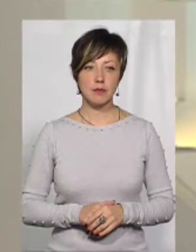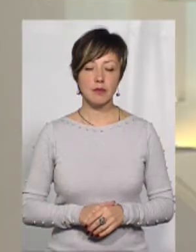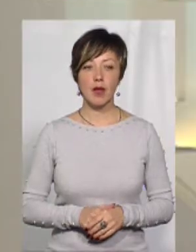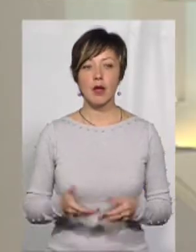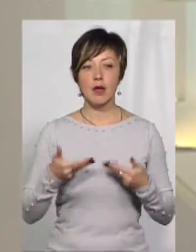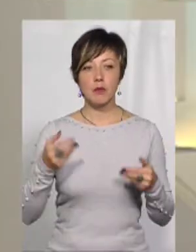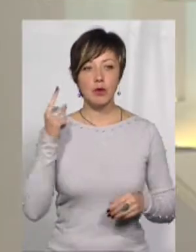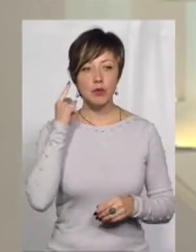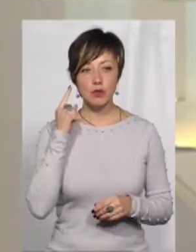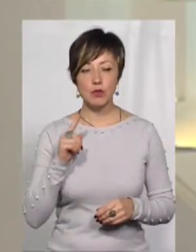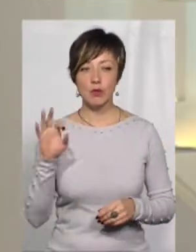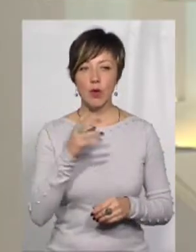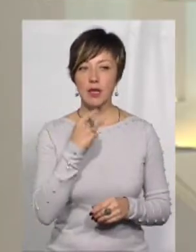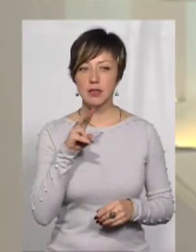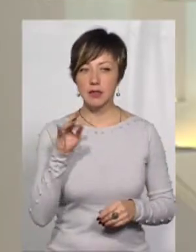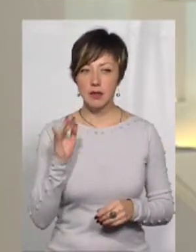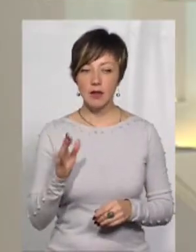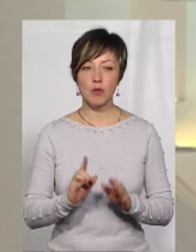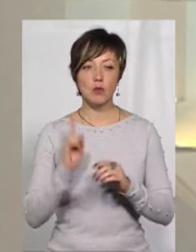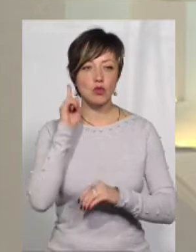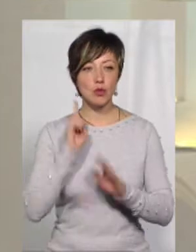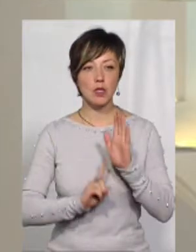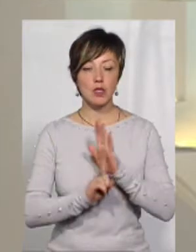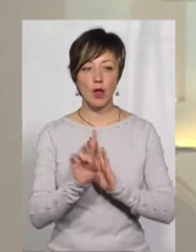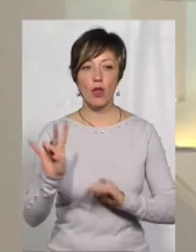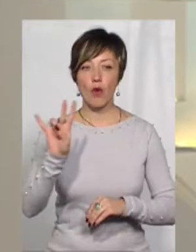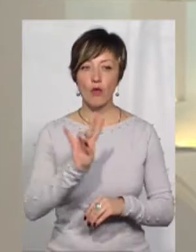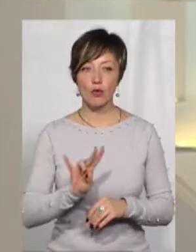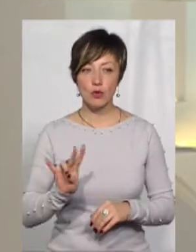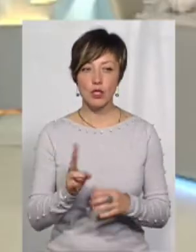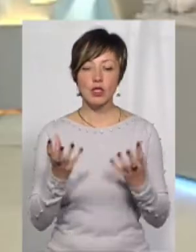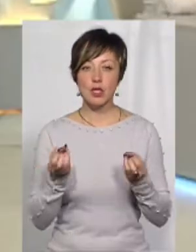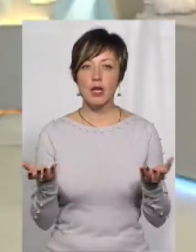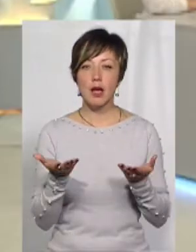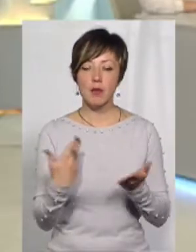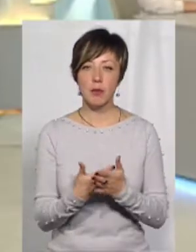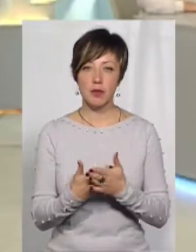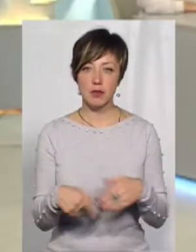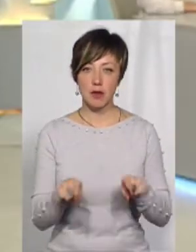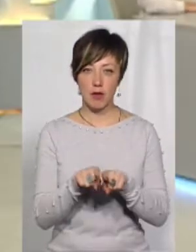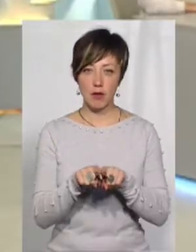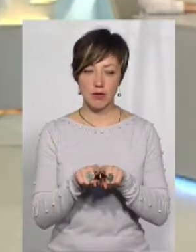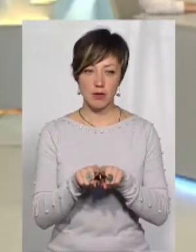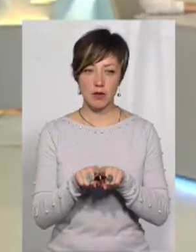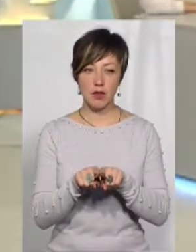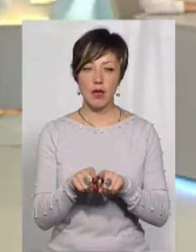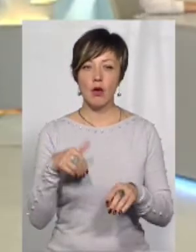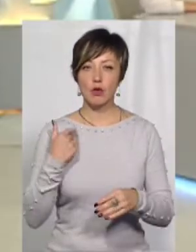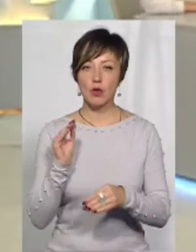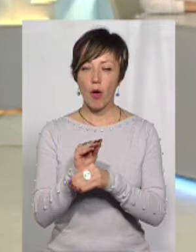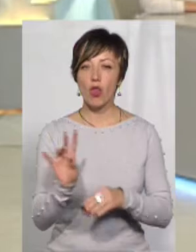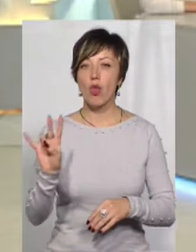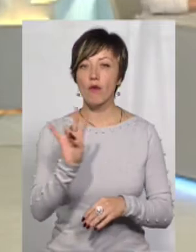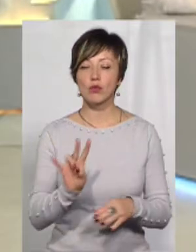Ми почули вже про Красилівську, почули, що на старті Новоушицька. Які ще на приблизно такому етапі? Я хочу доповнити